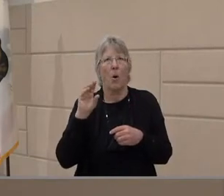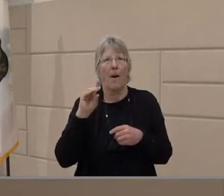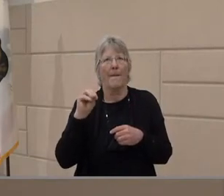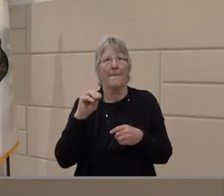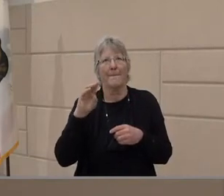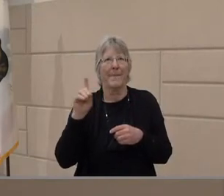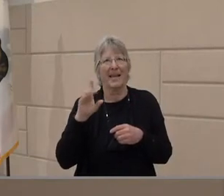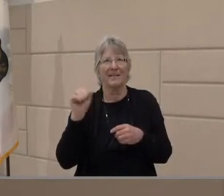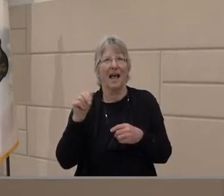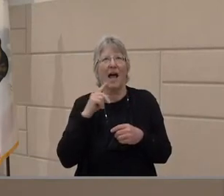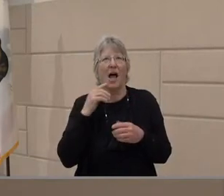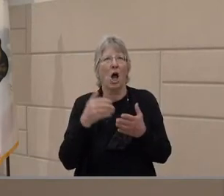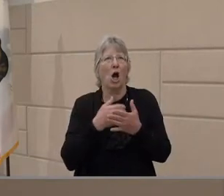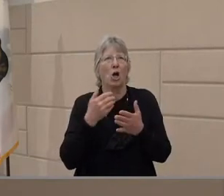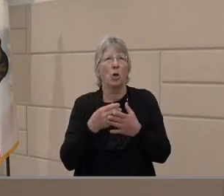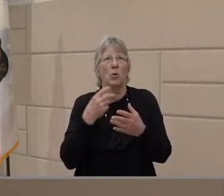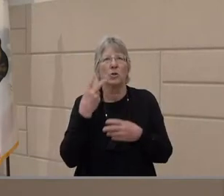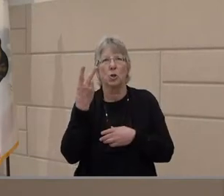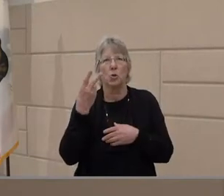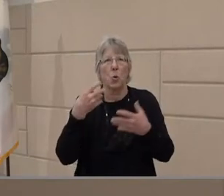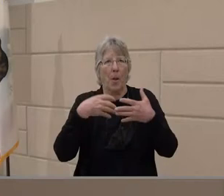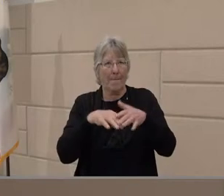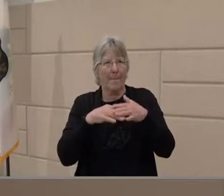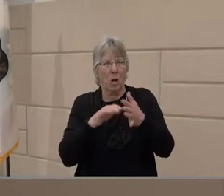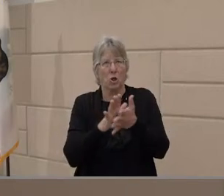ជាសាលារៀនបង្ហាត់កម្មវិធីពីរភាសា